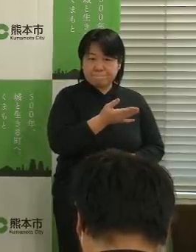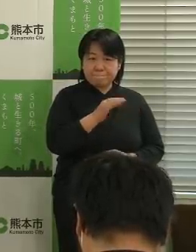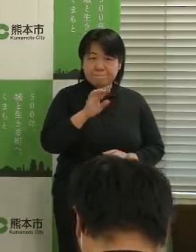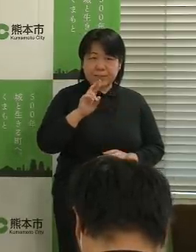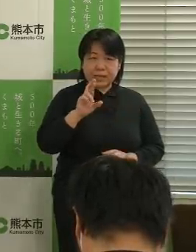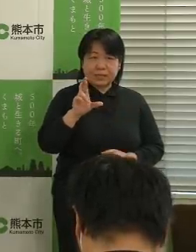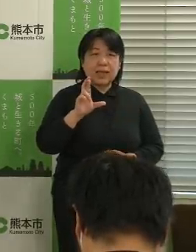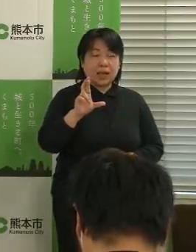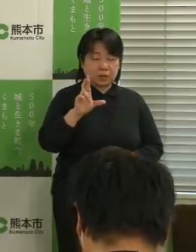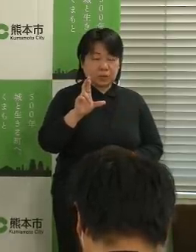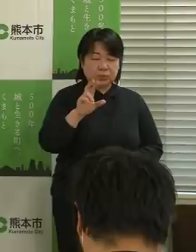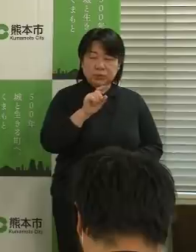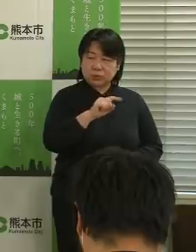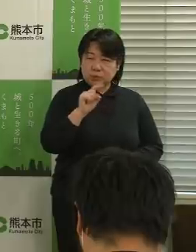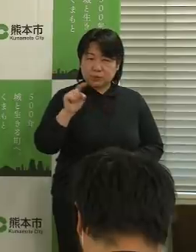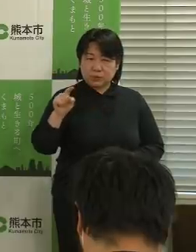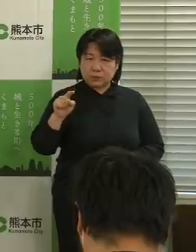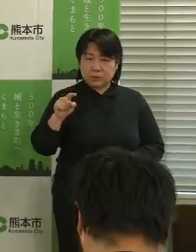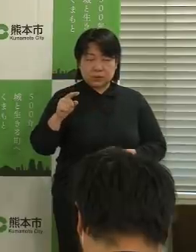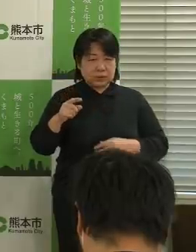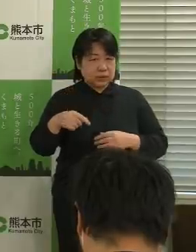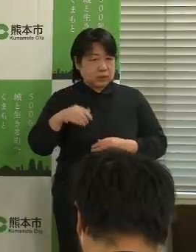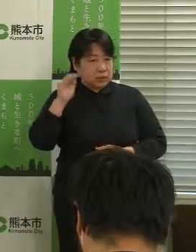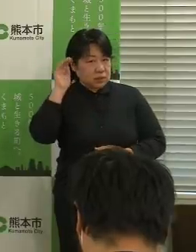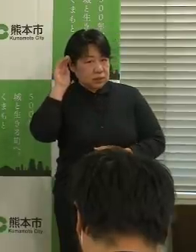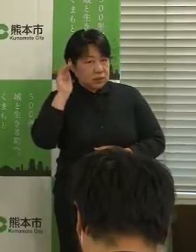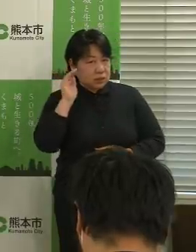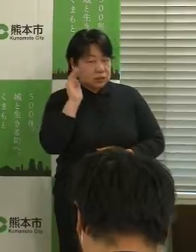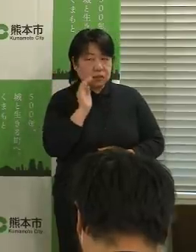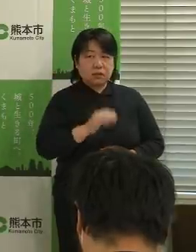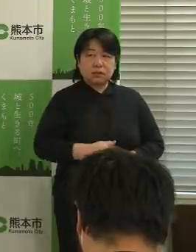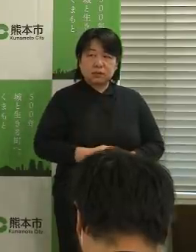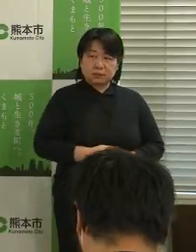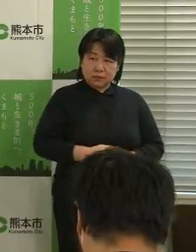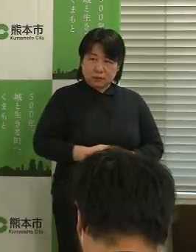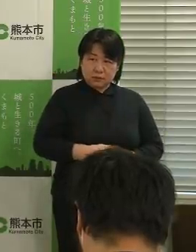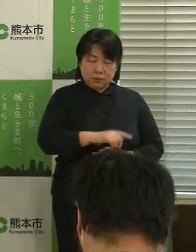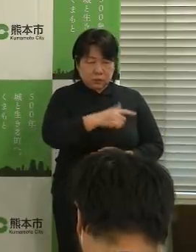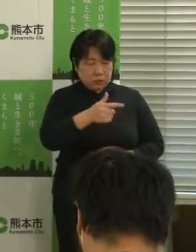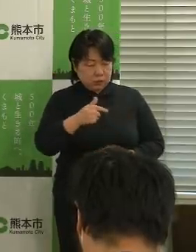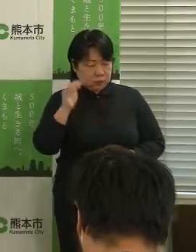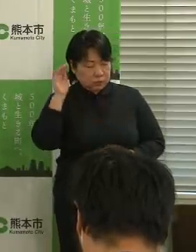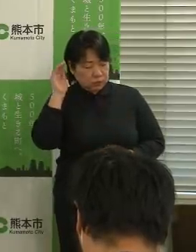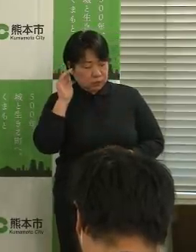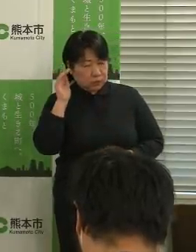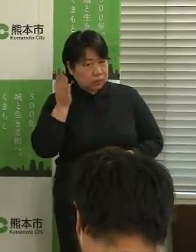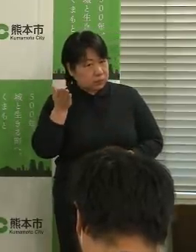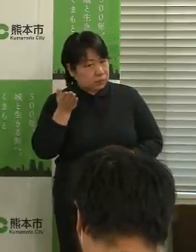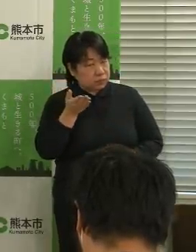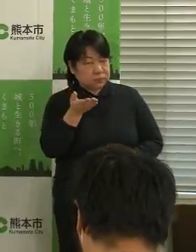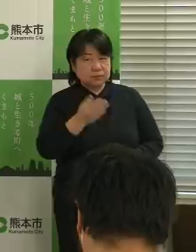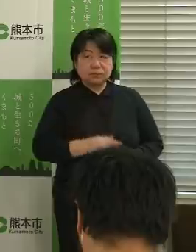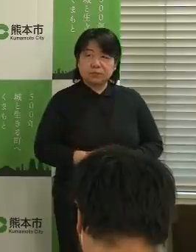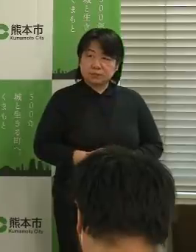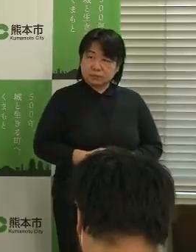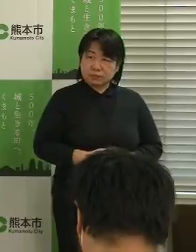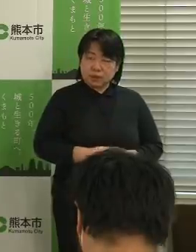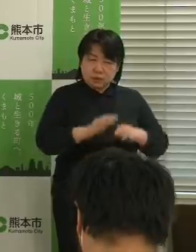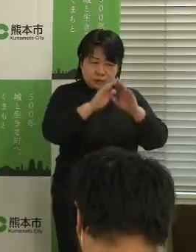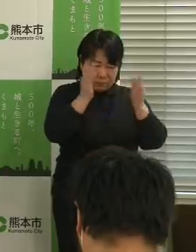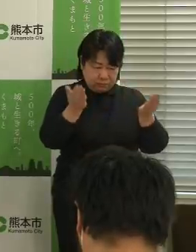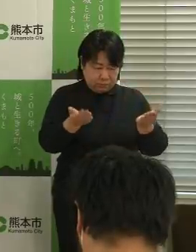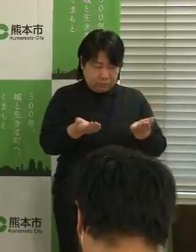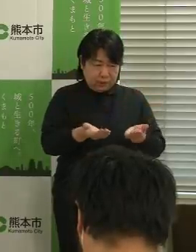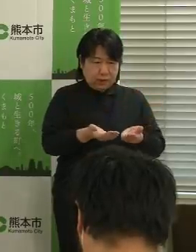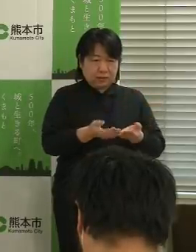JR さんあたりにですねお話を伺いまして、いろいろ聞いてみたところですね、やはり全体とし